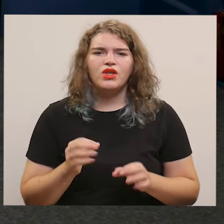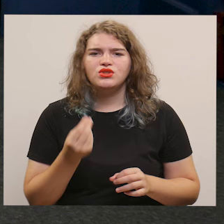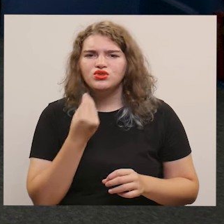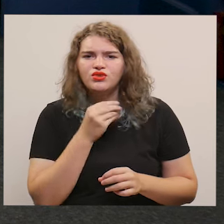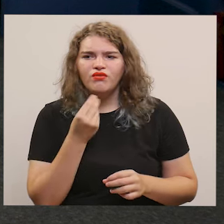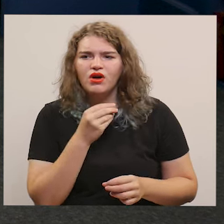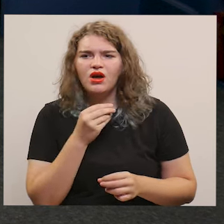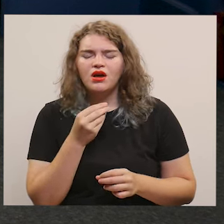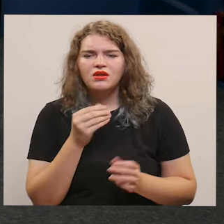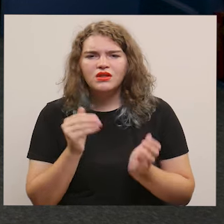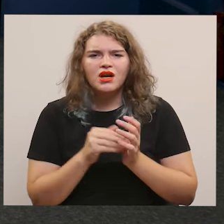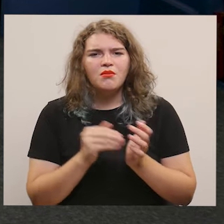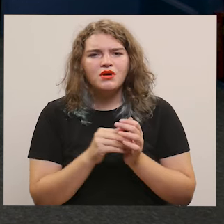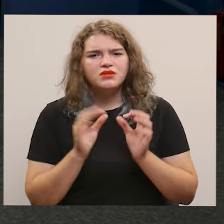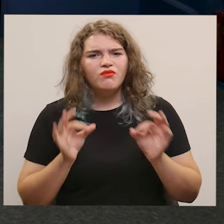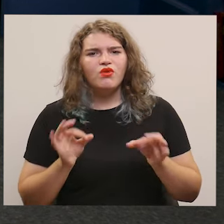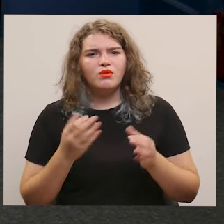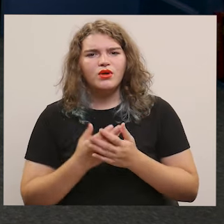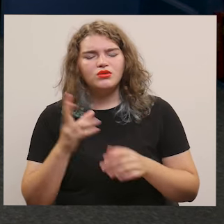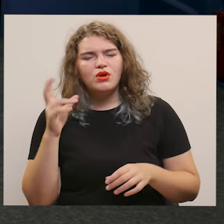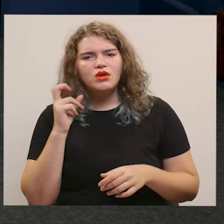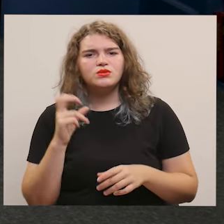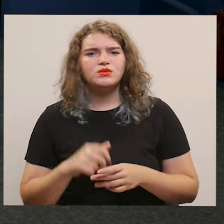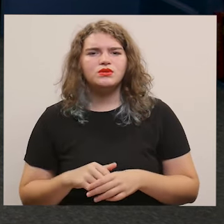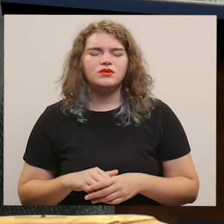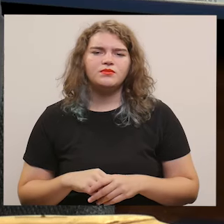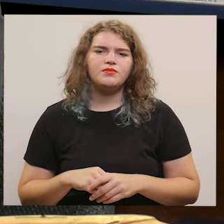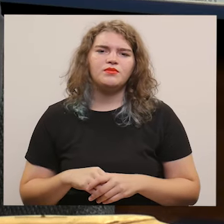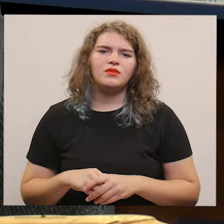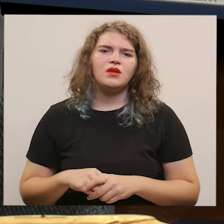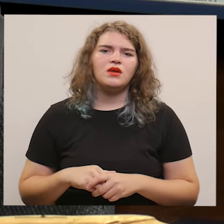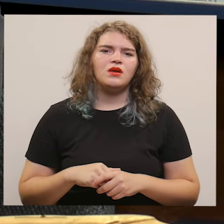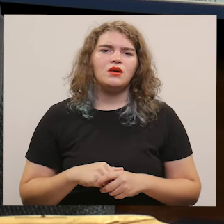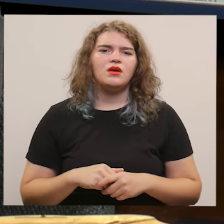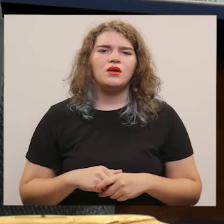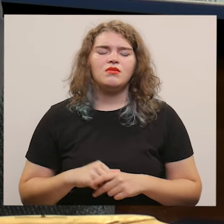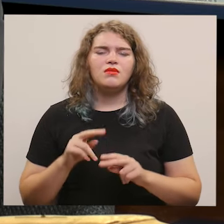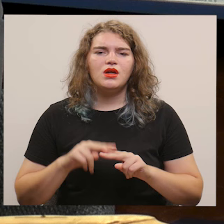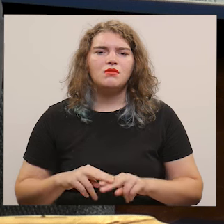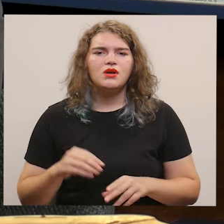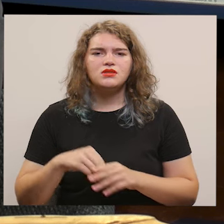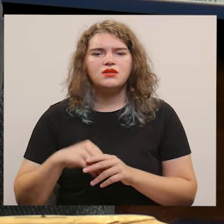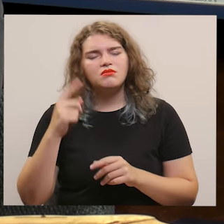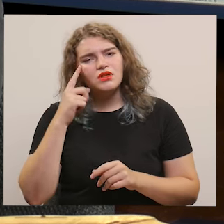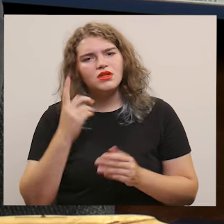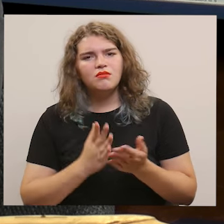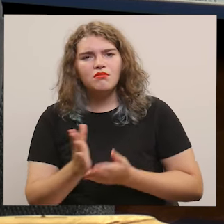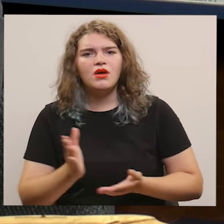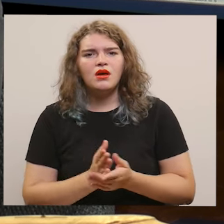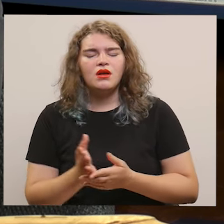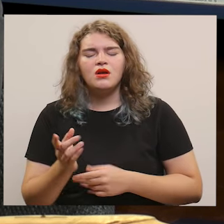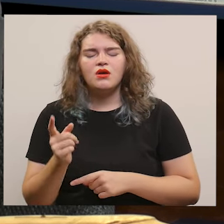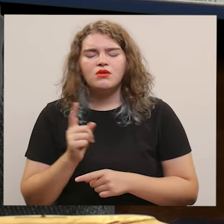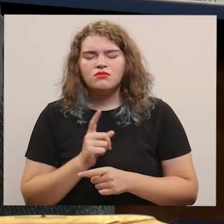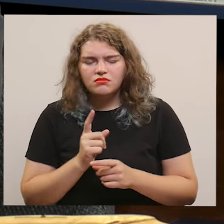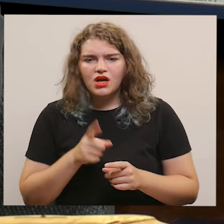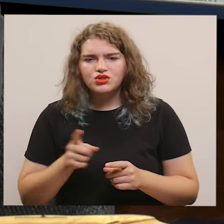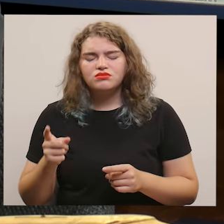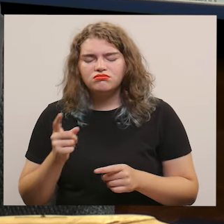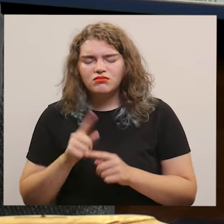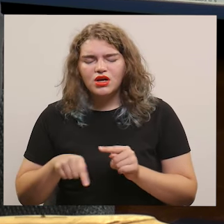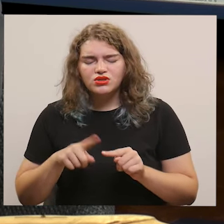ceilalți, pentru cei care ne privesc și ne ascultă. Și să știi că mi-a rămas în minte mereu și recurent îmi venea același